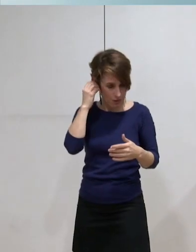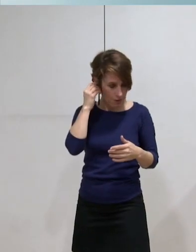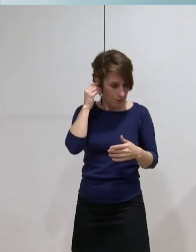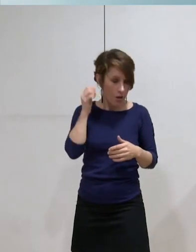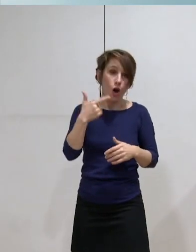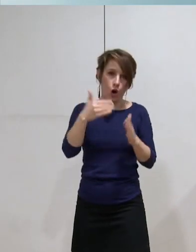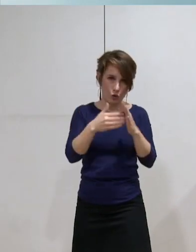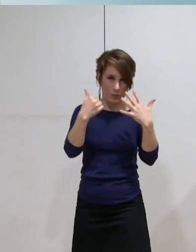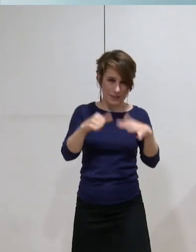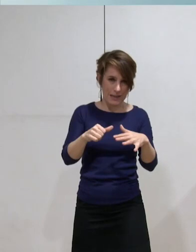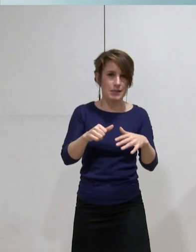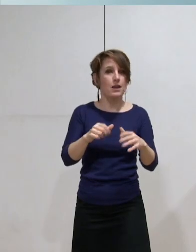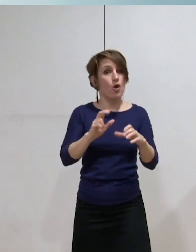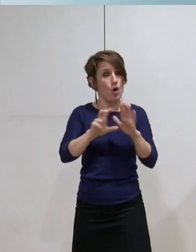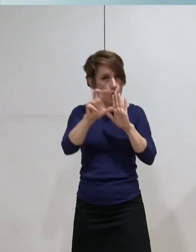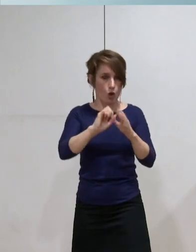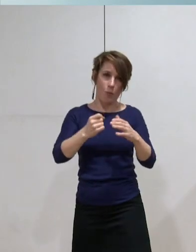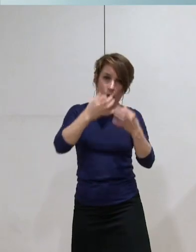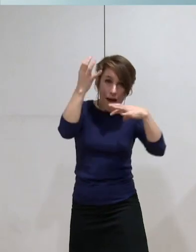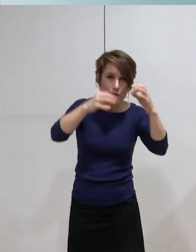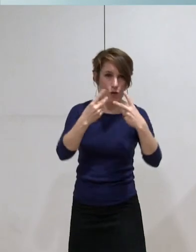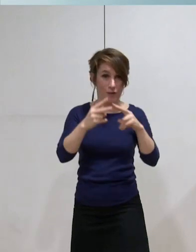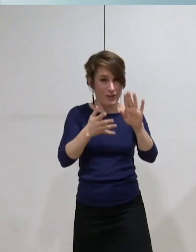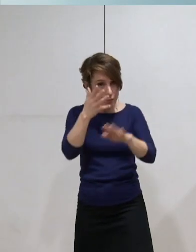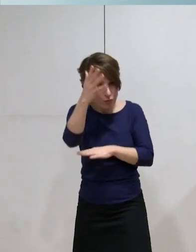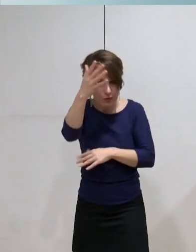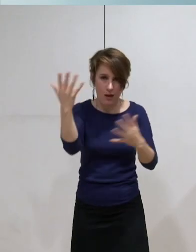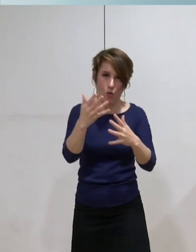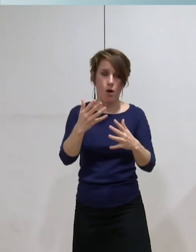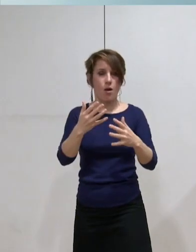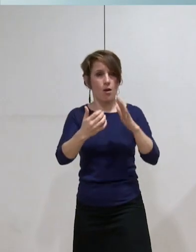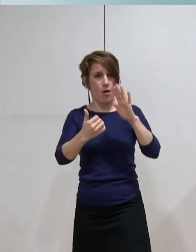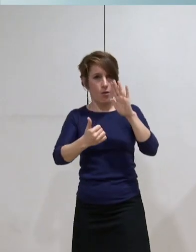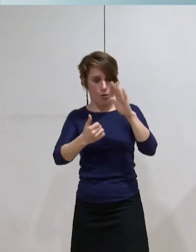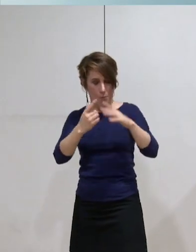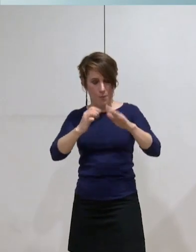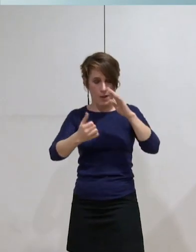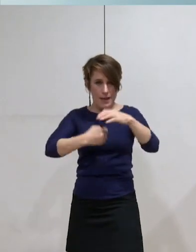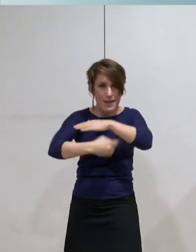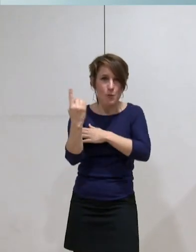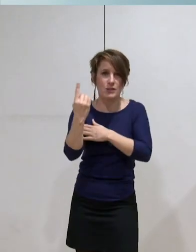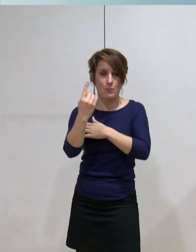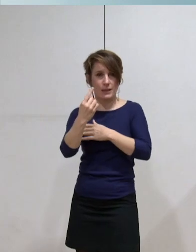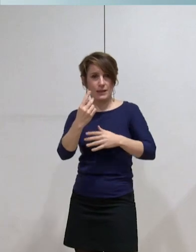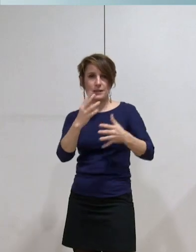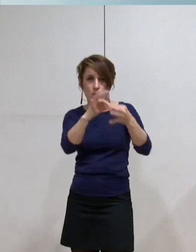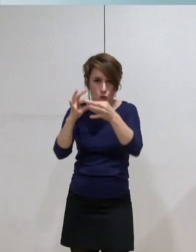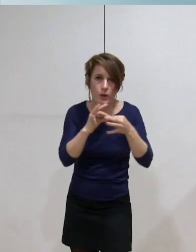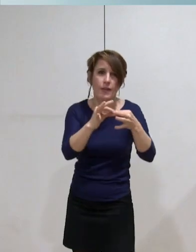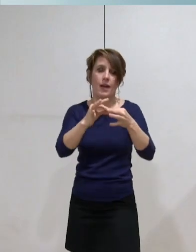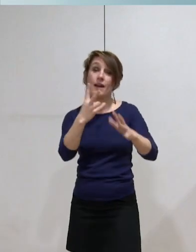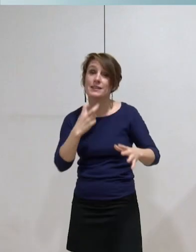ville de demain du émancipatrice solidaire citoyenne je vous